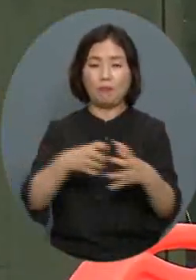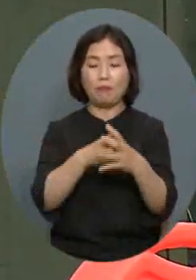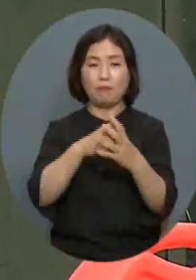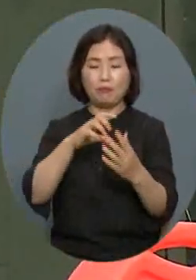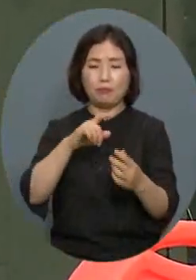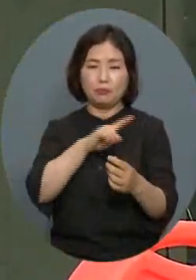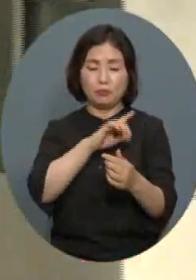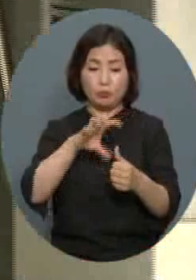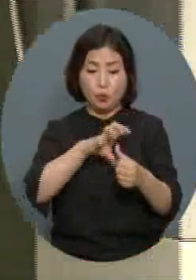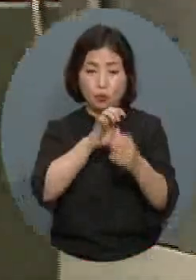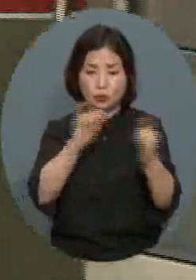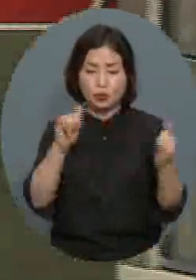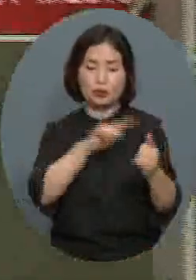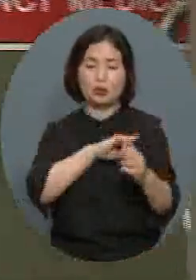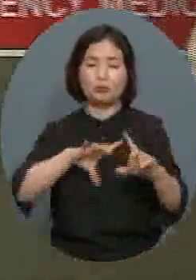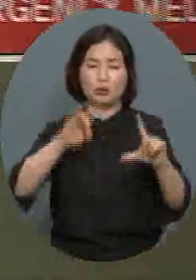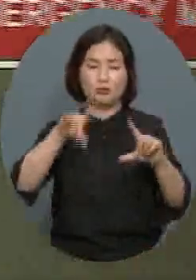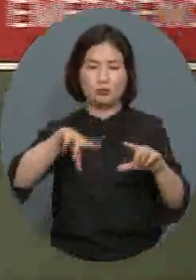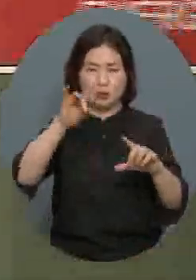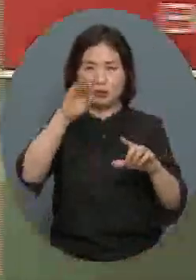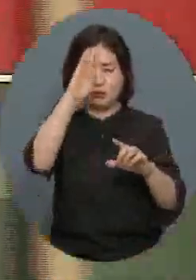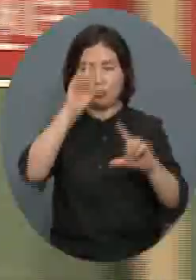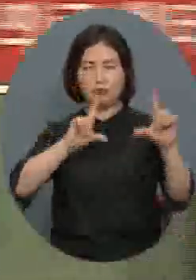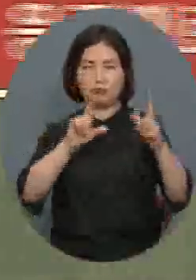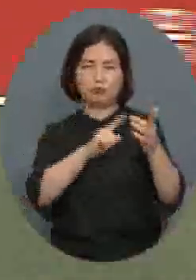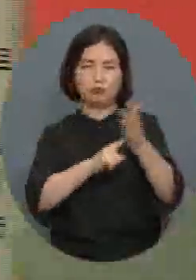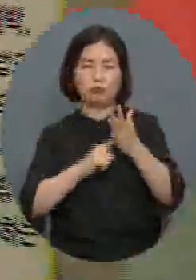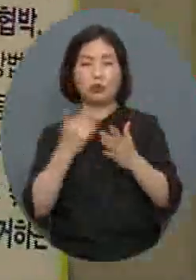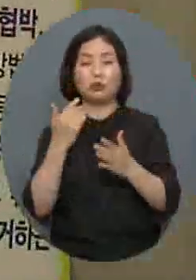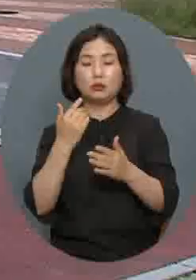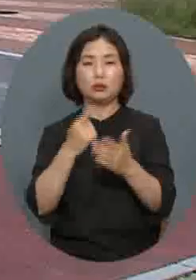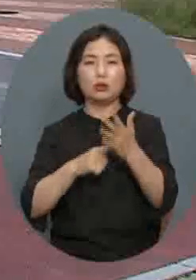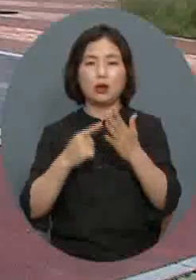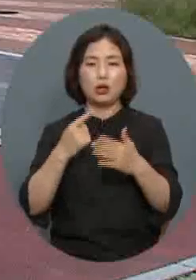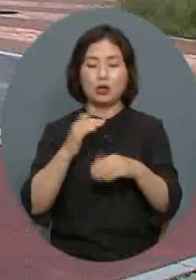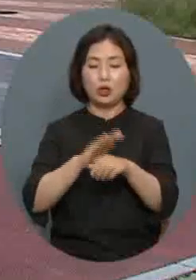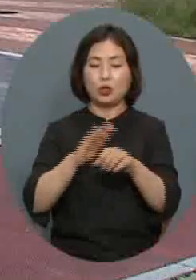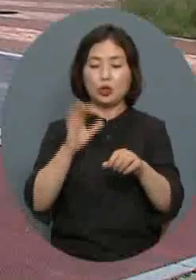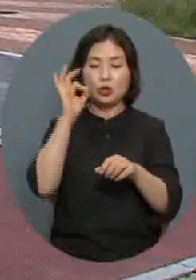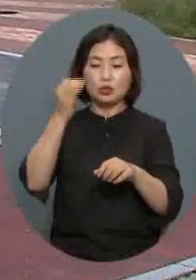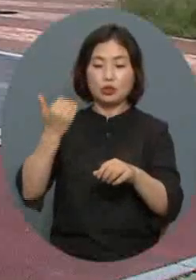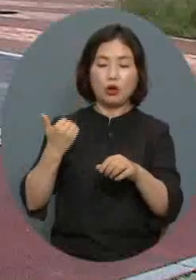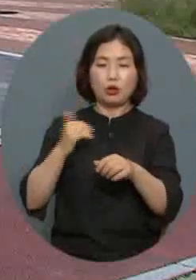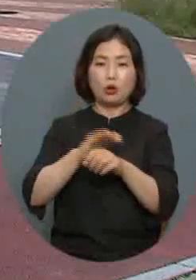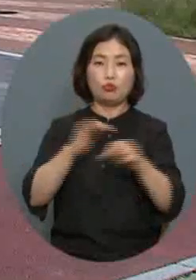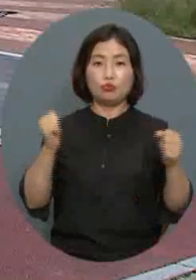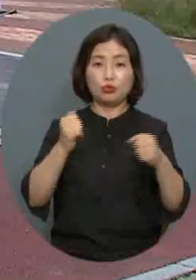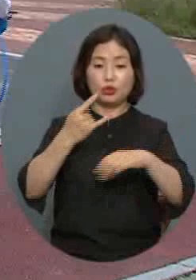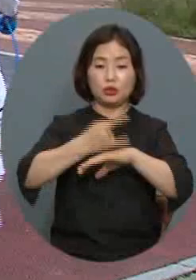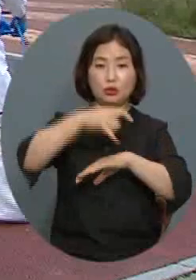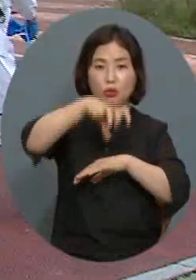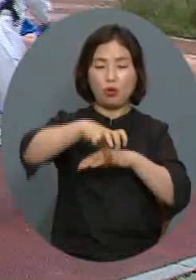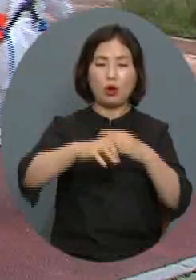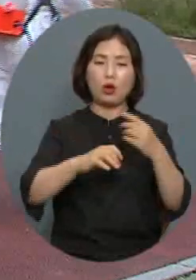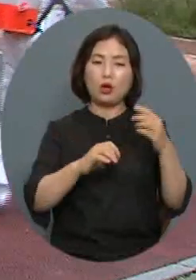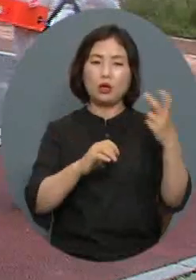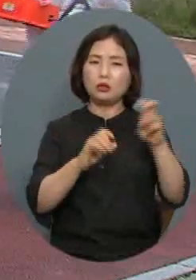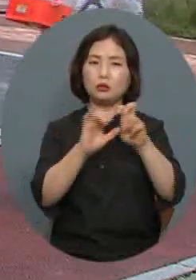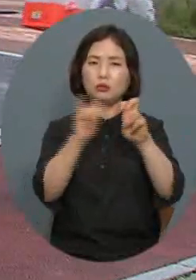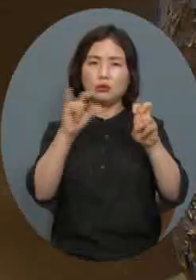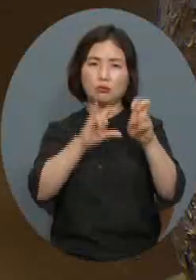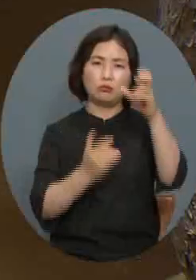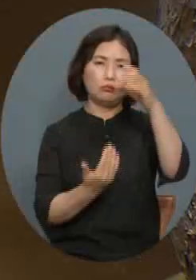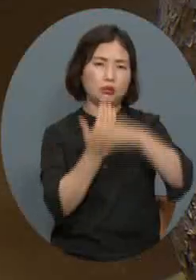간병인에게 가장 먼저 이상 증상이 나타났습니다. 열흘 전 경북 의성의 요양병원에서도 20여 명의 돌파 감염자가